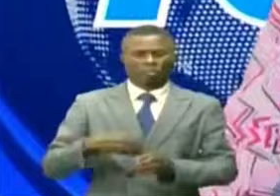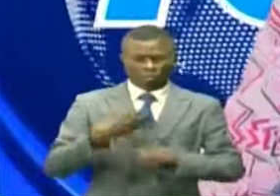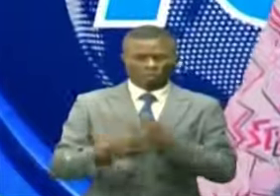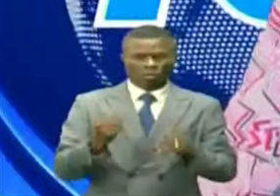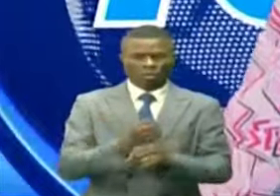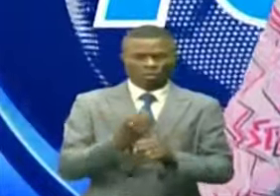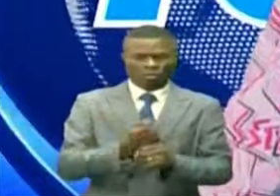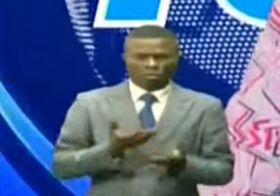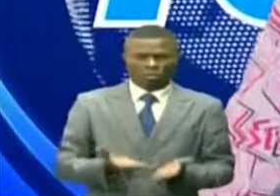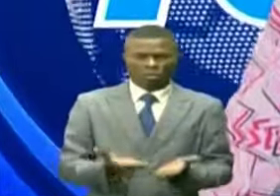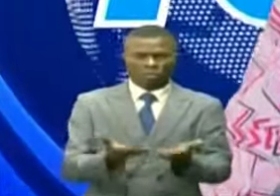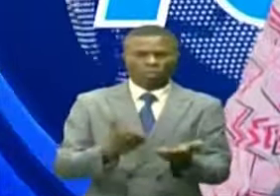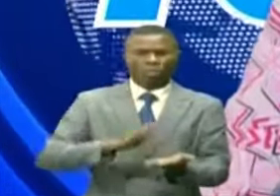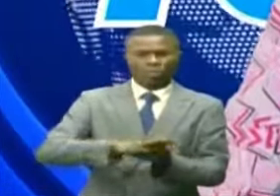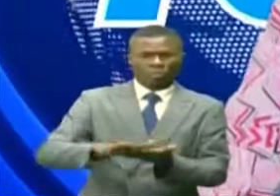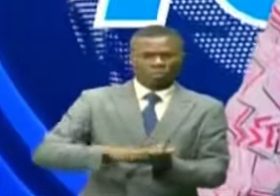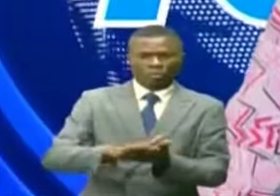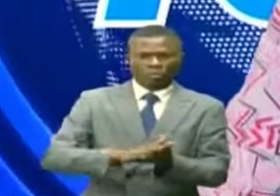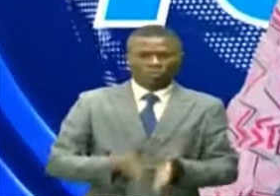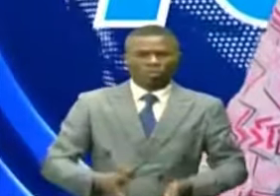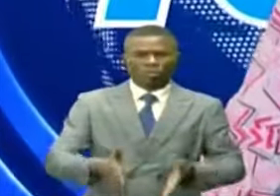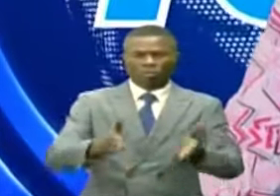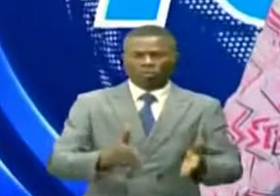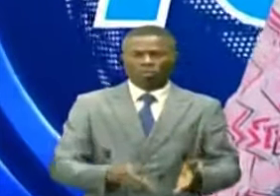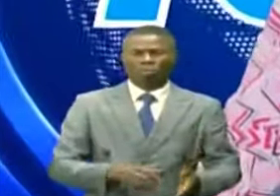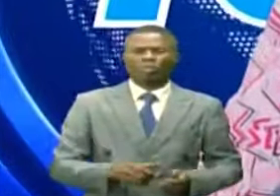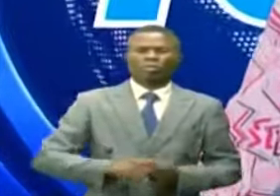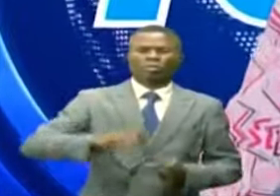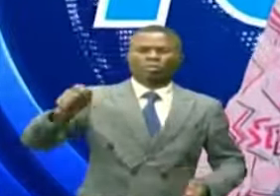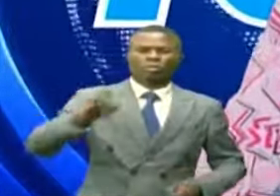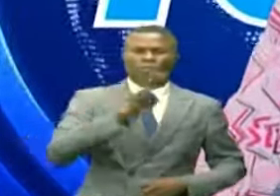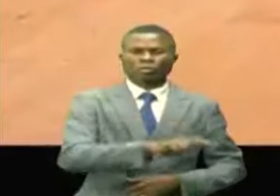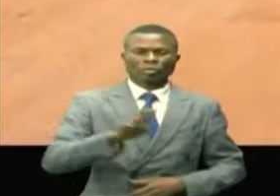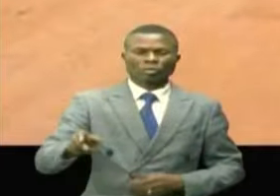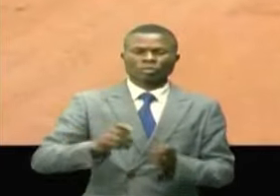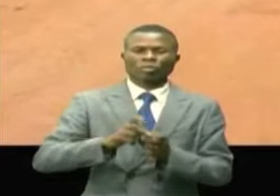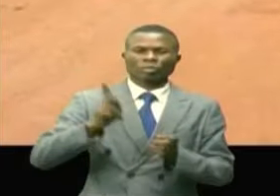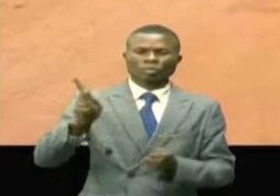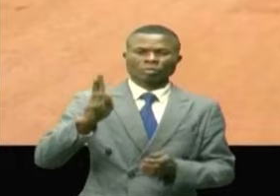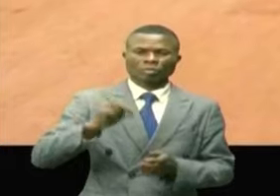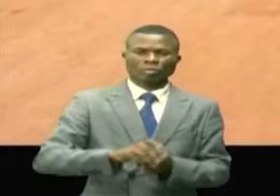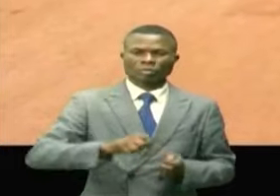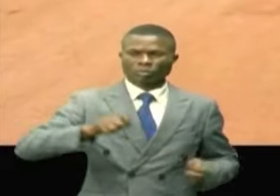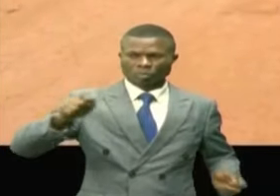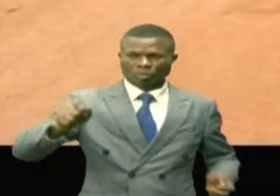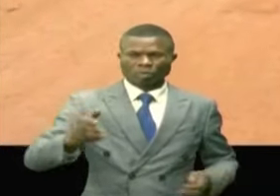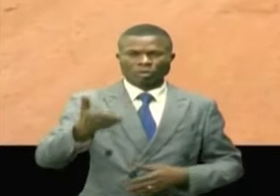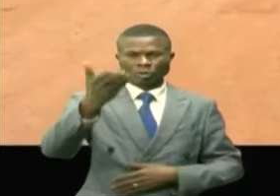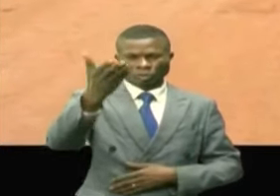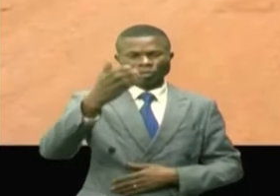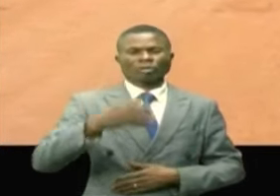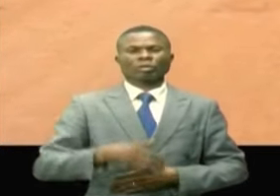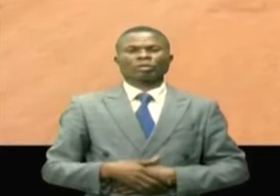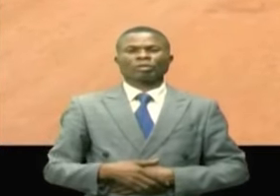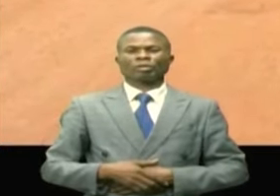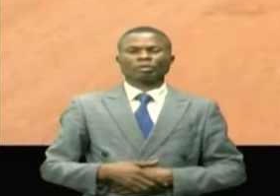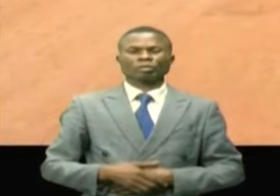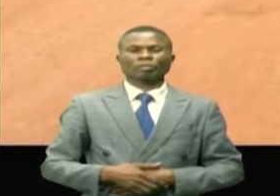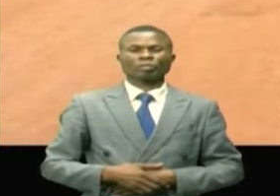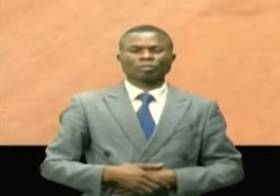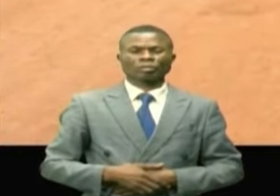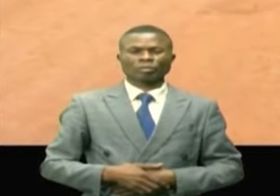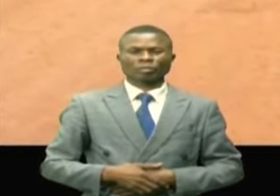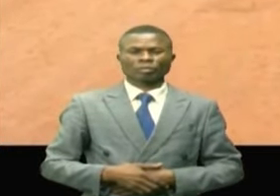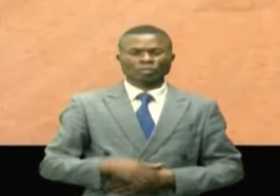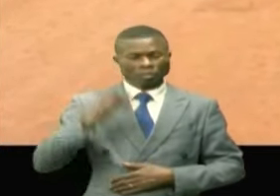d'asphaltage de cette artère long de 22 km jour après jour la réalité est en train de rattraper